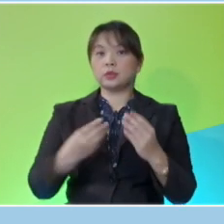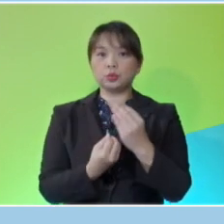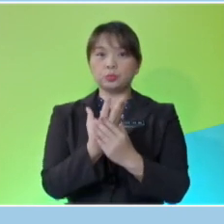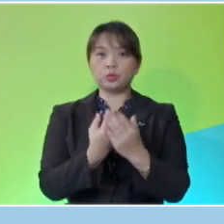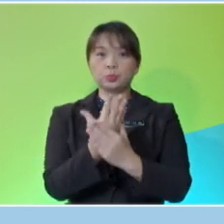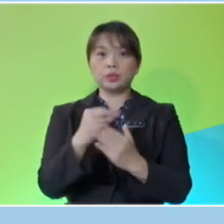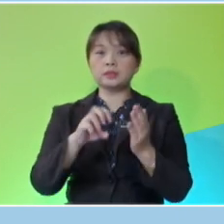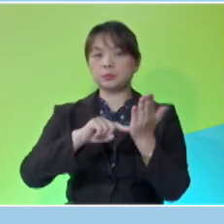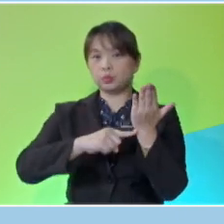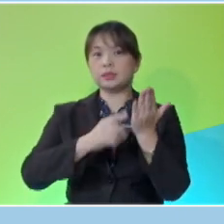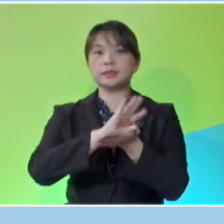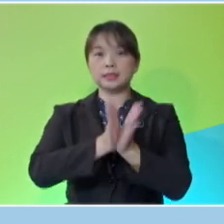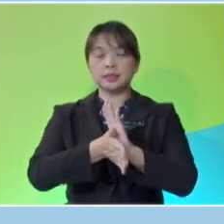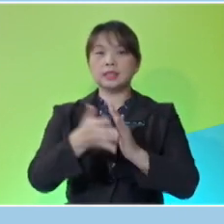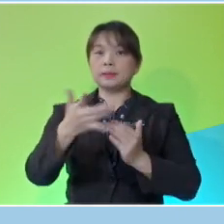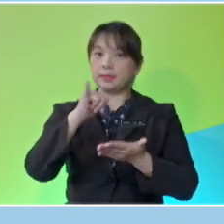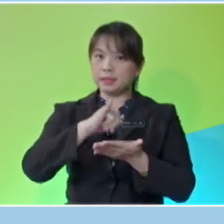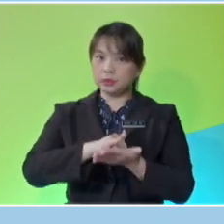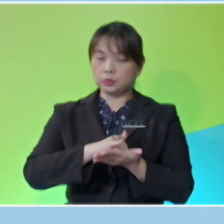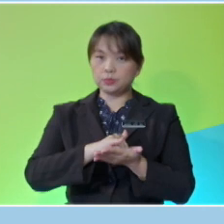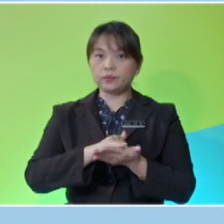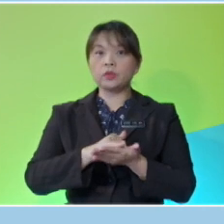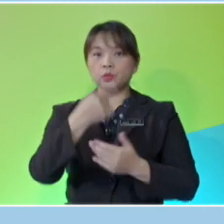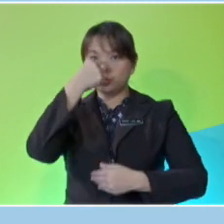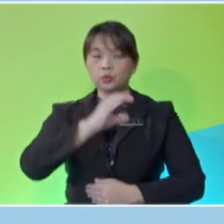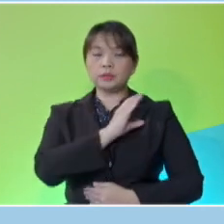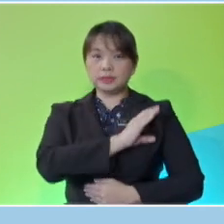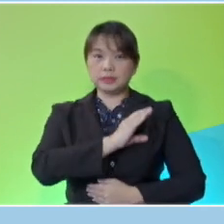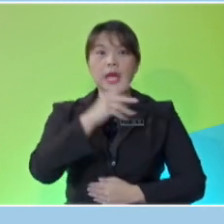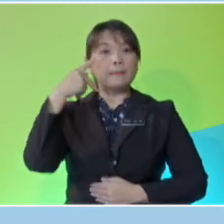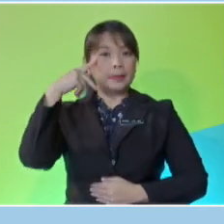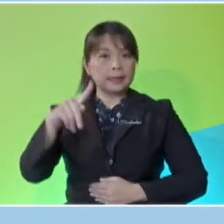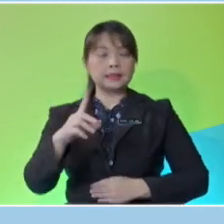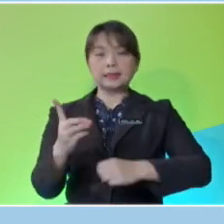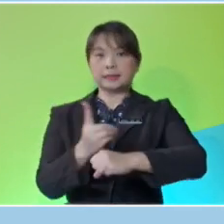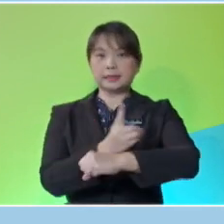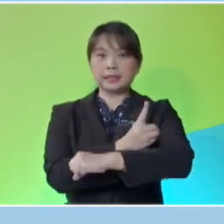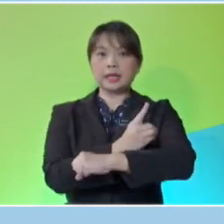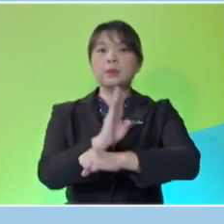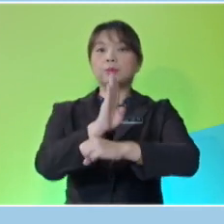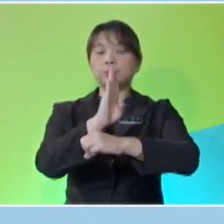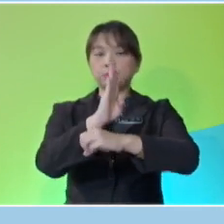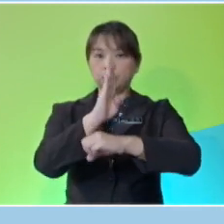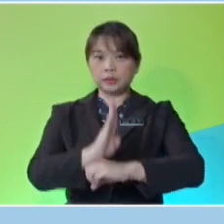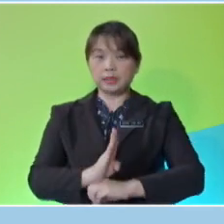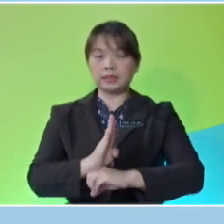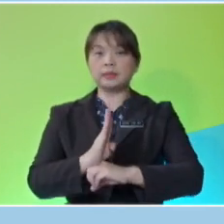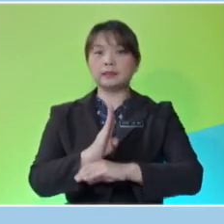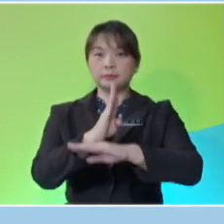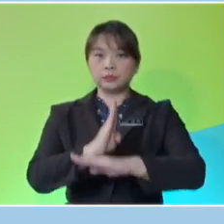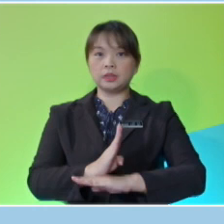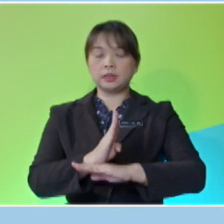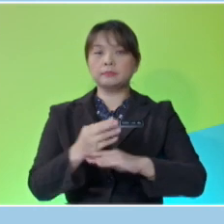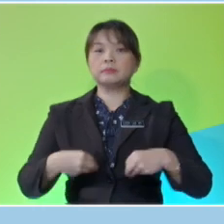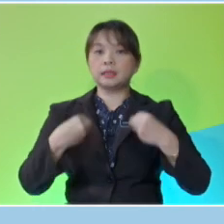seterusnya adalah maksud bagi ciri-ciri pandang darat budaya yaitu memberikan maklumat berbagai